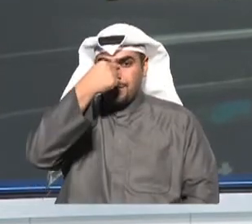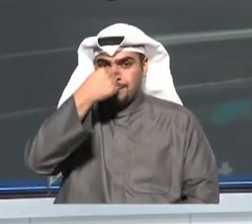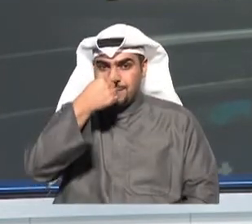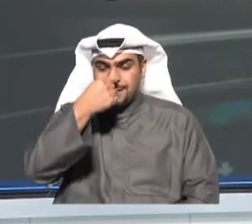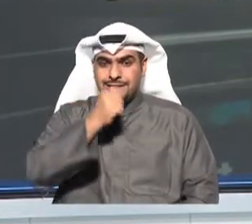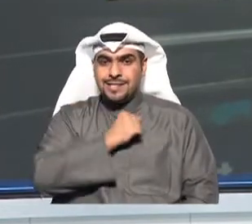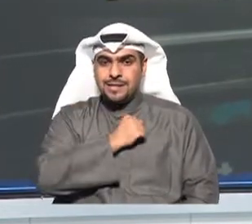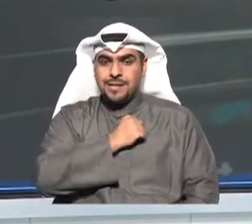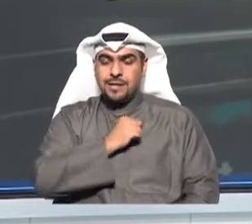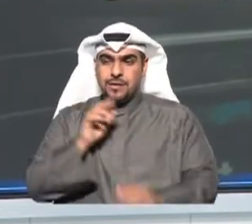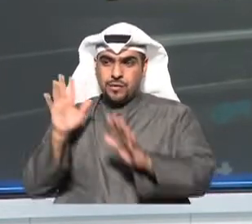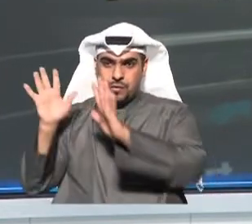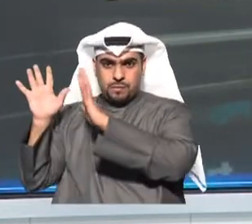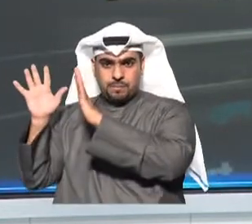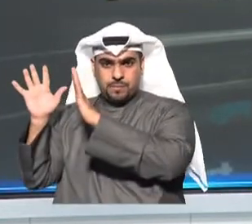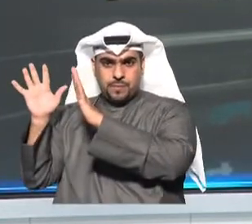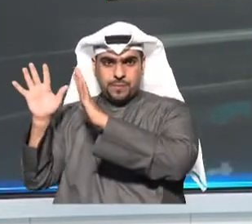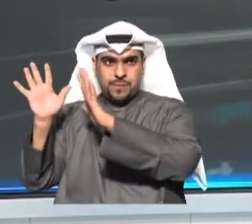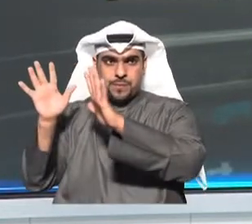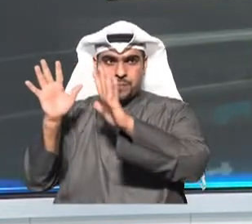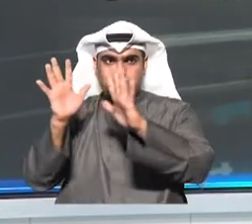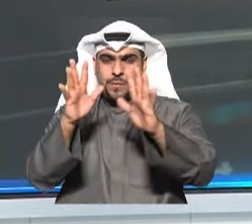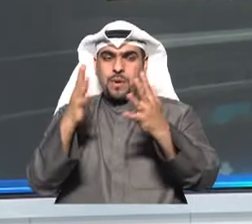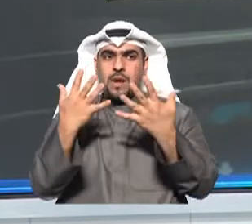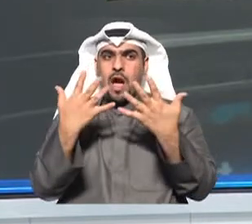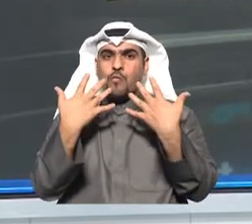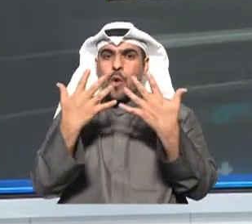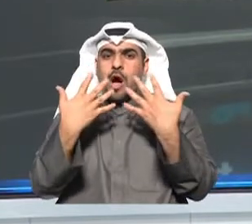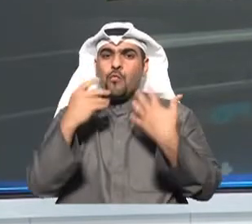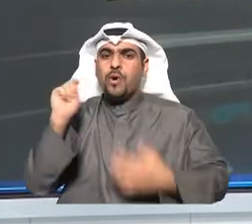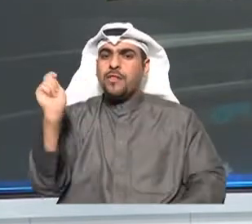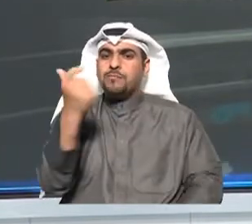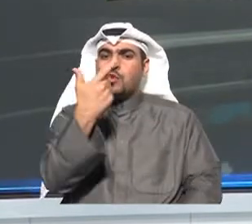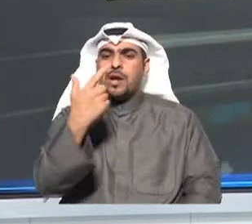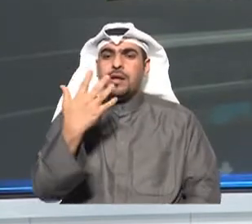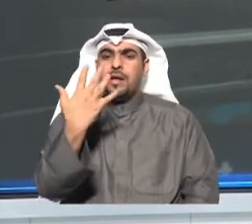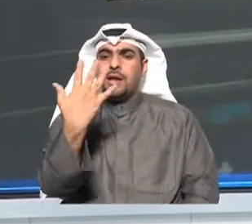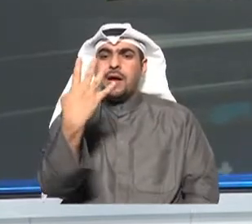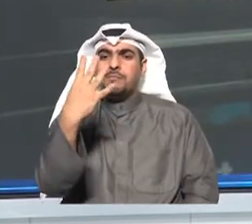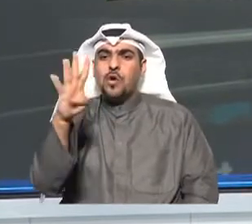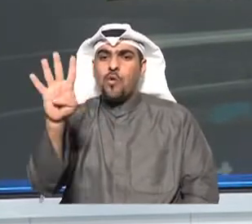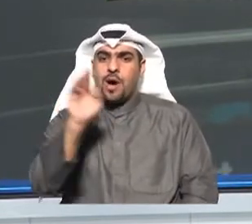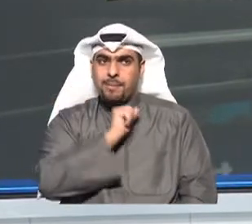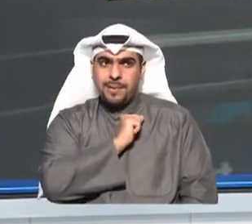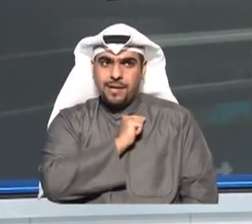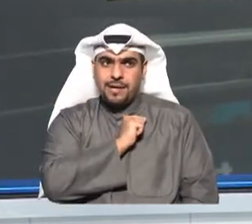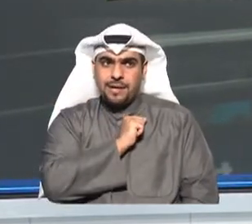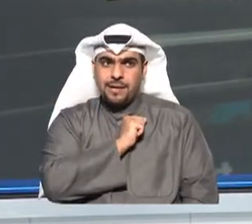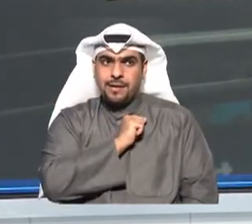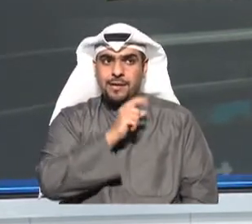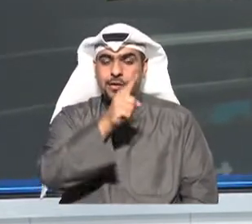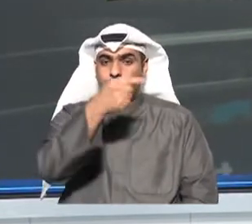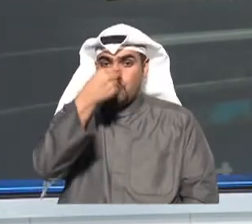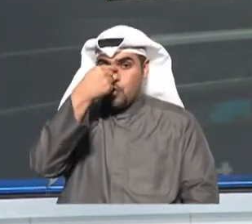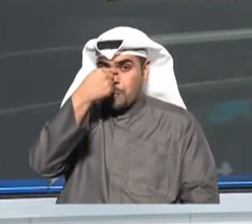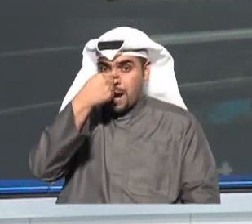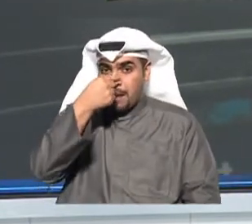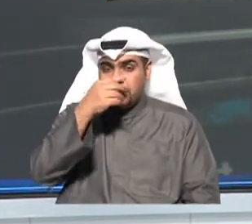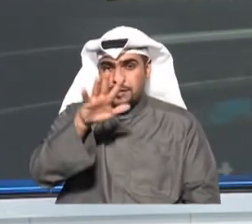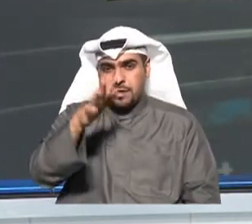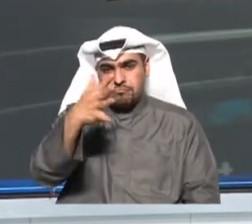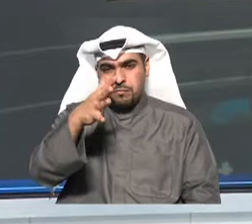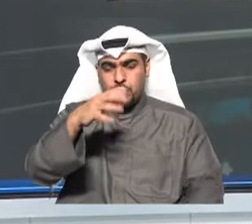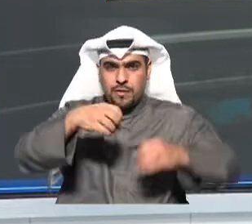المرتفع الجوي قد تصل سرعتها إلى 45 كيلومتر في الساعة، تنشط على فترات وفرصة للغبار على بعض المناطق